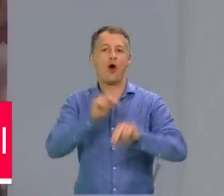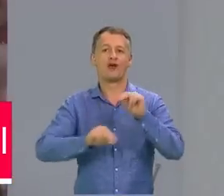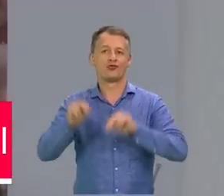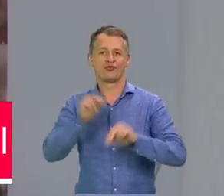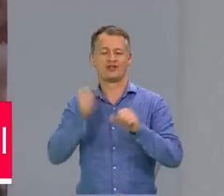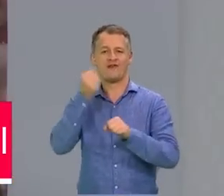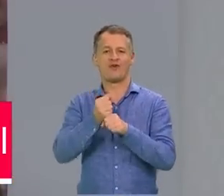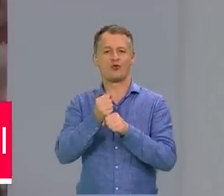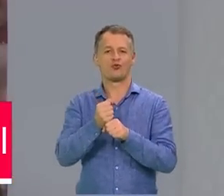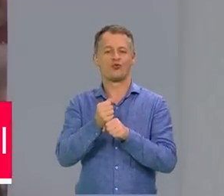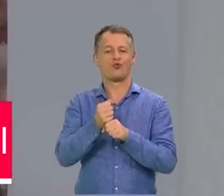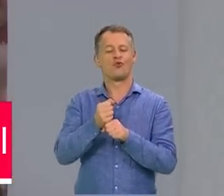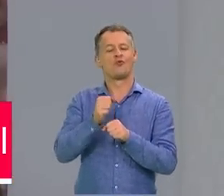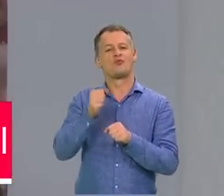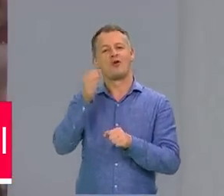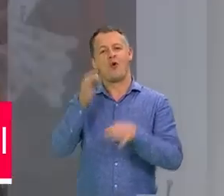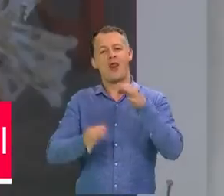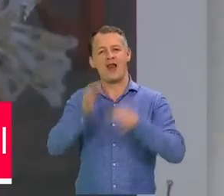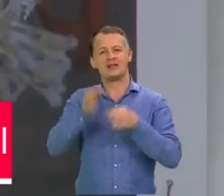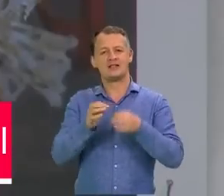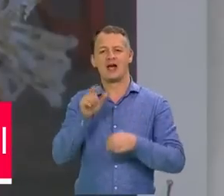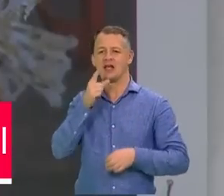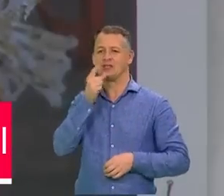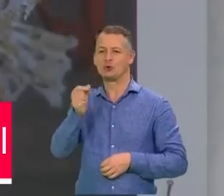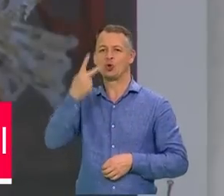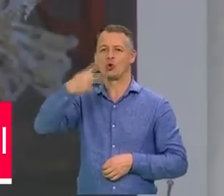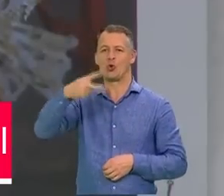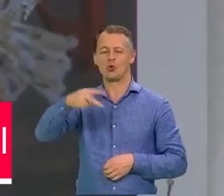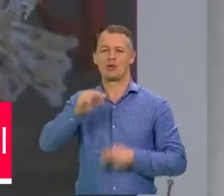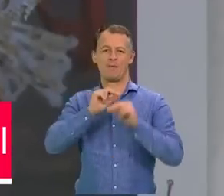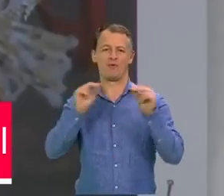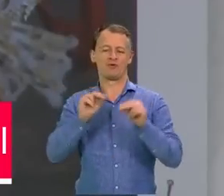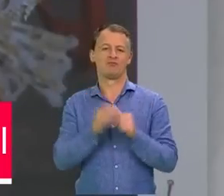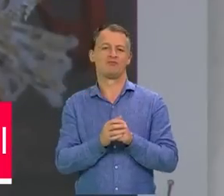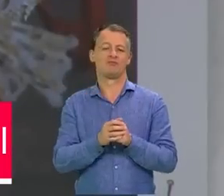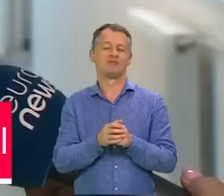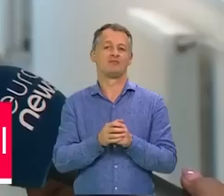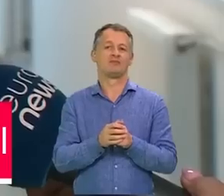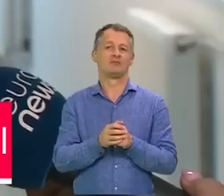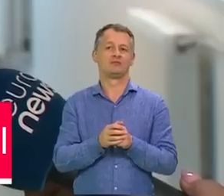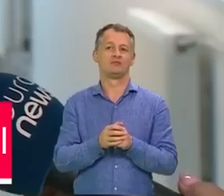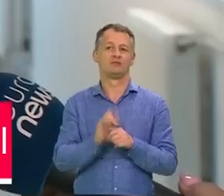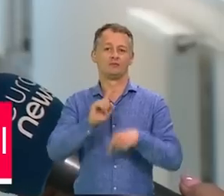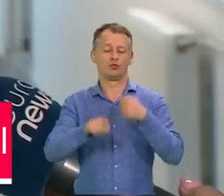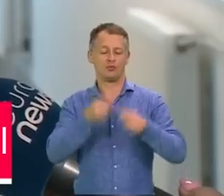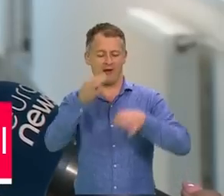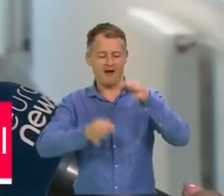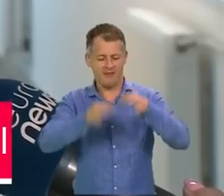un sondaj la care au răspuns 200 de profesori. Rezultatele sunt grăitoare. În urma